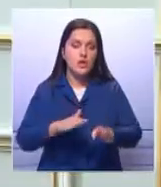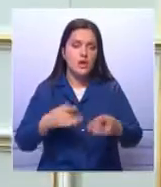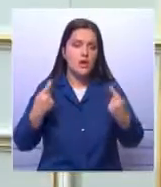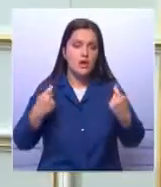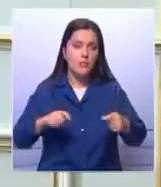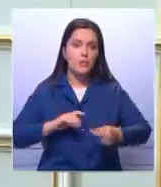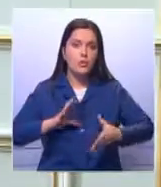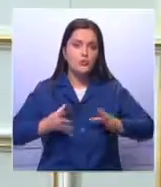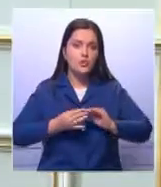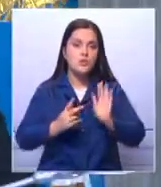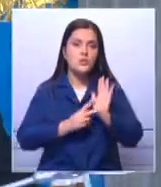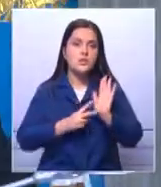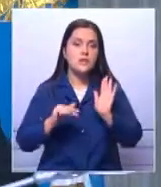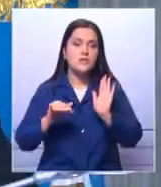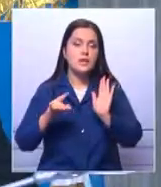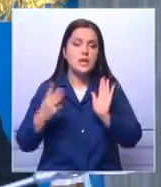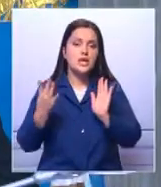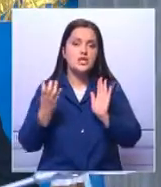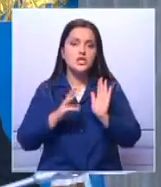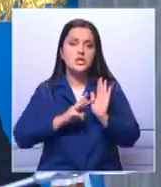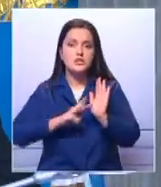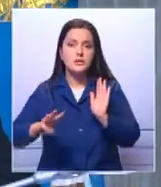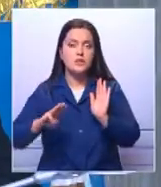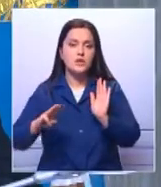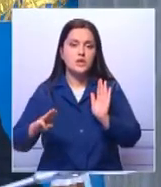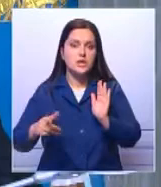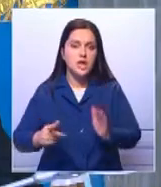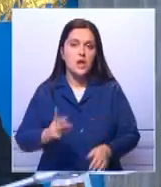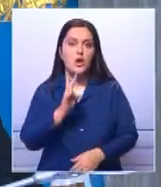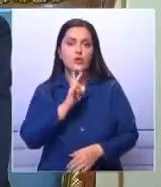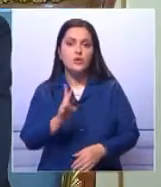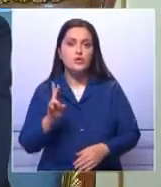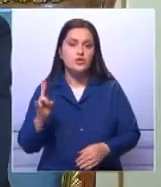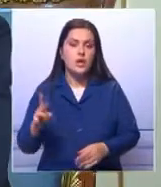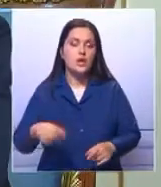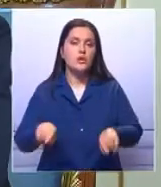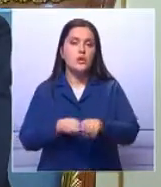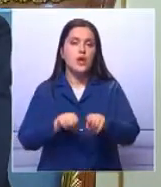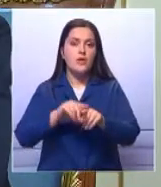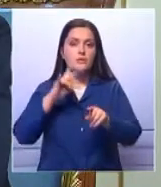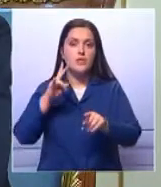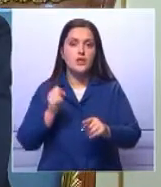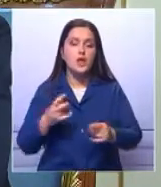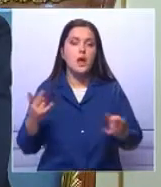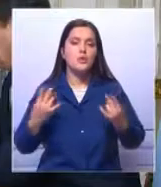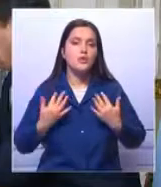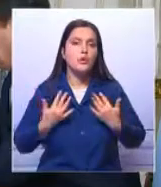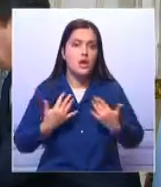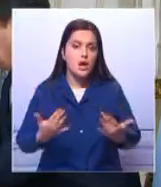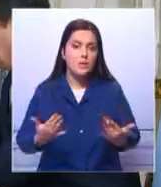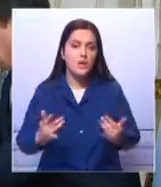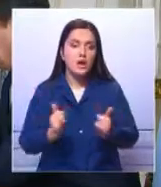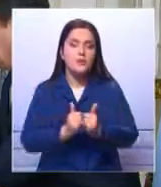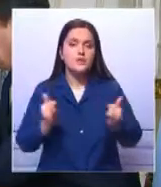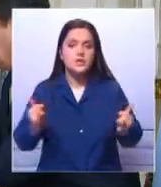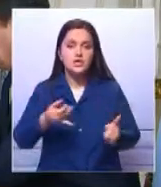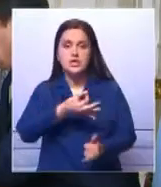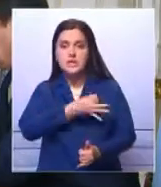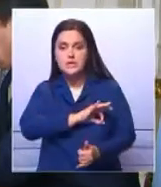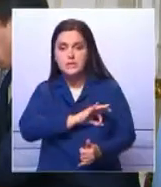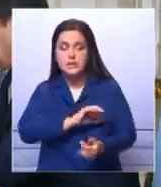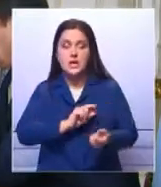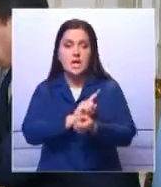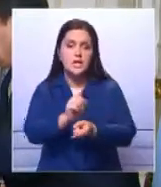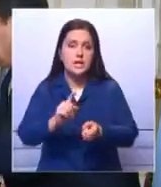уже реализованы на общую сумму 7 миллиардов 400 миллионов тенге. Нурсултан Назарбаев также обратил внимание на необходимость